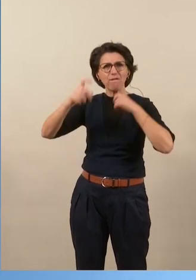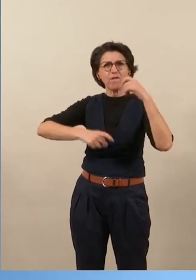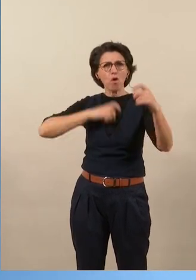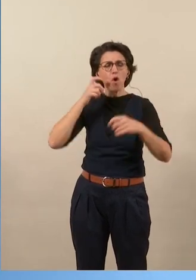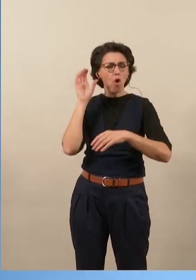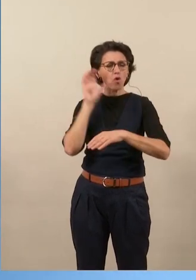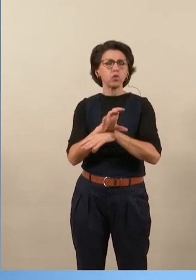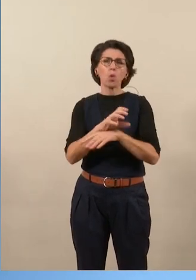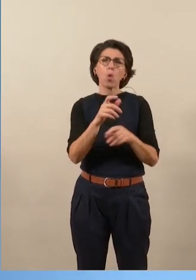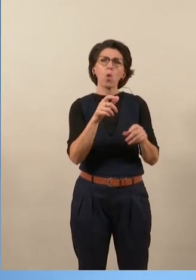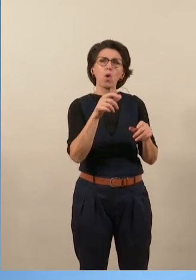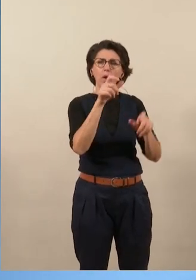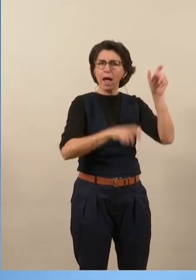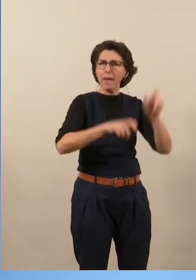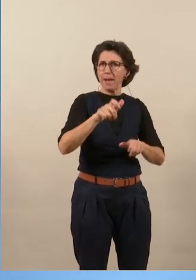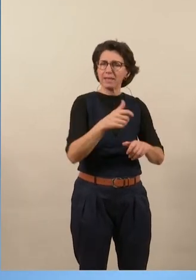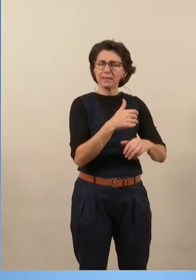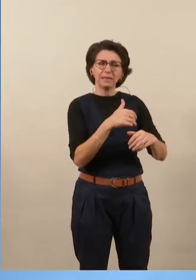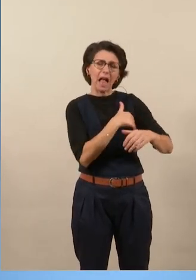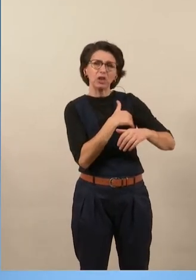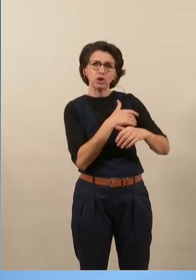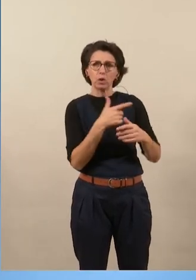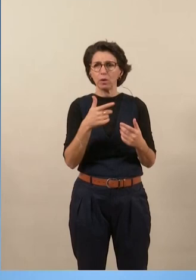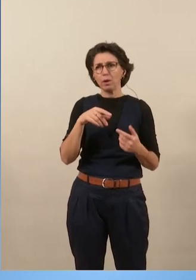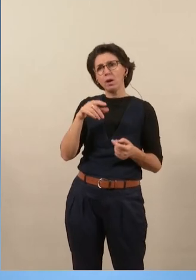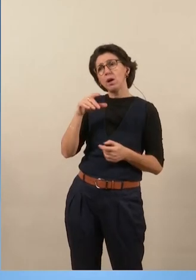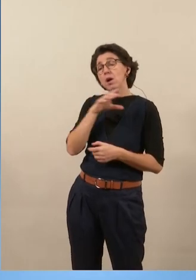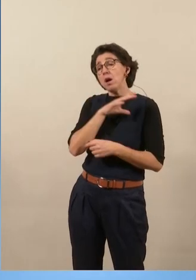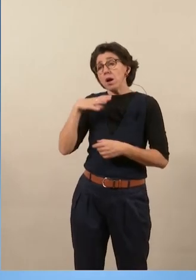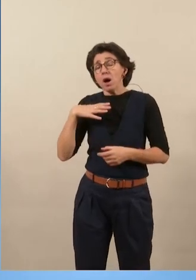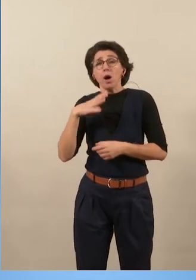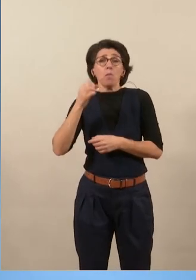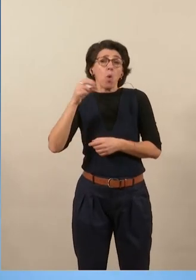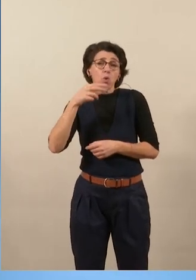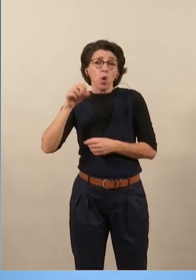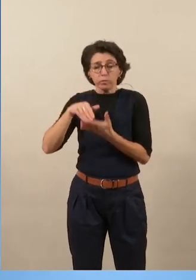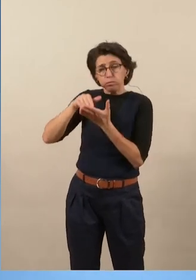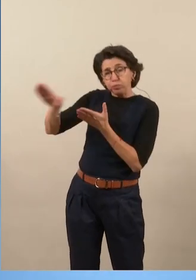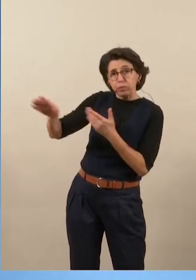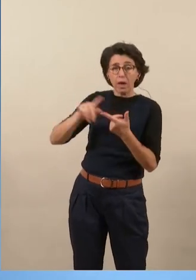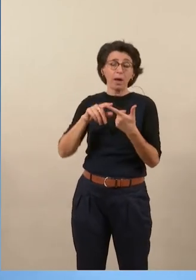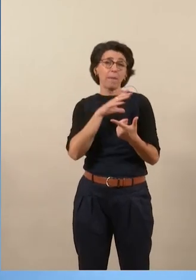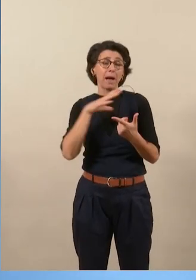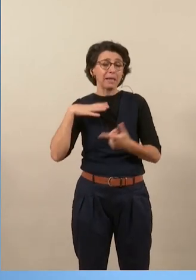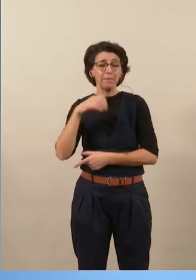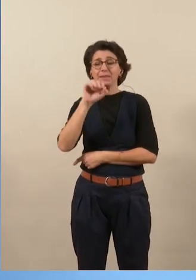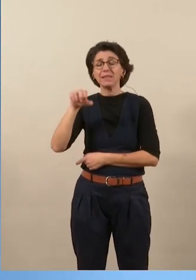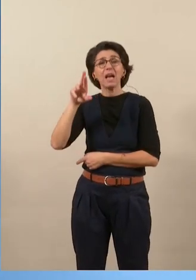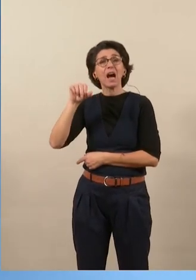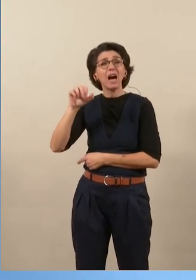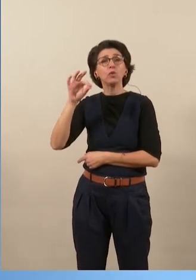chef de cabinet viré sans ménagement il parle de Sarah berato mal accueilli et est mal remercié entre